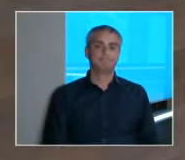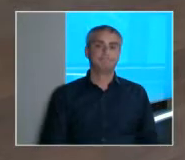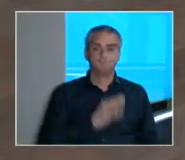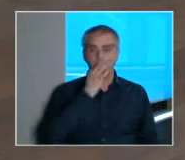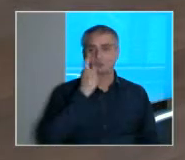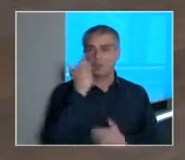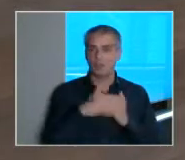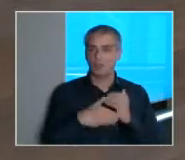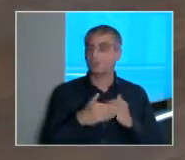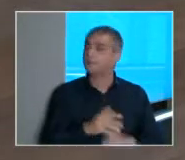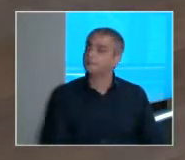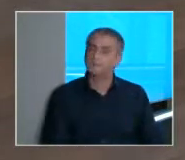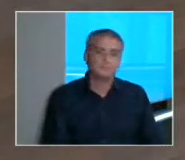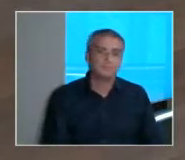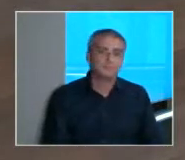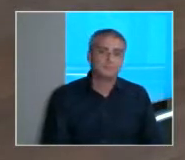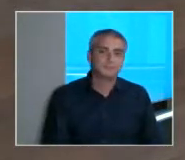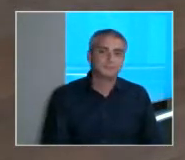ושאלה אחרונה. כן.